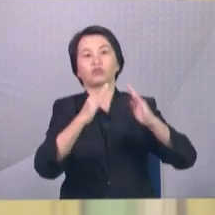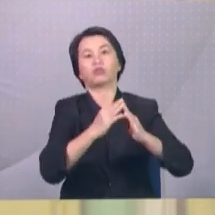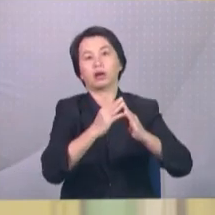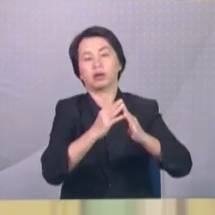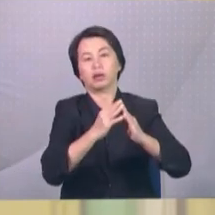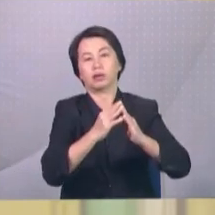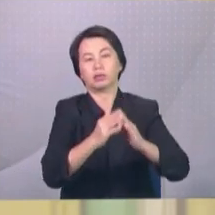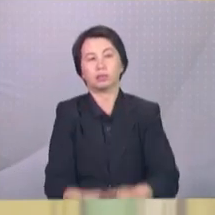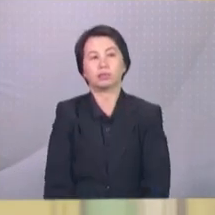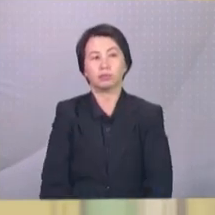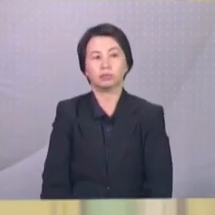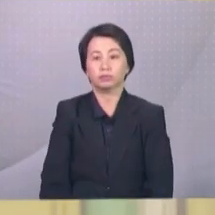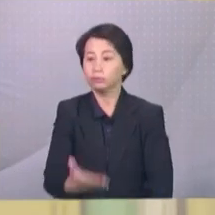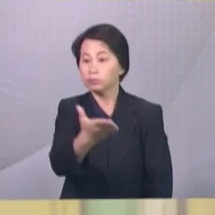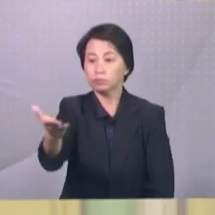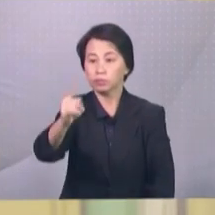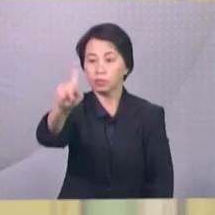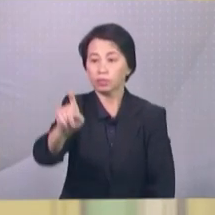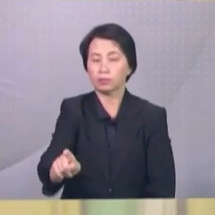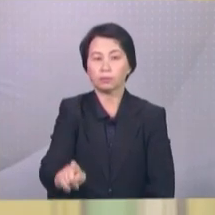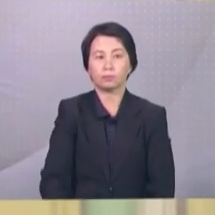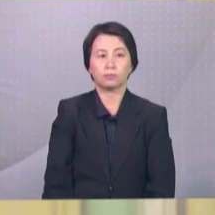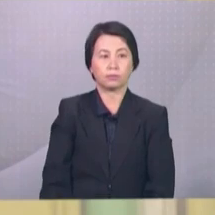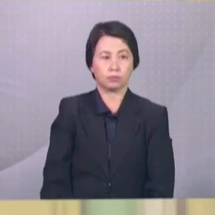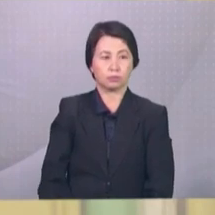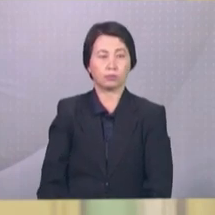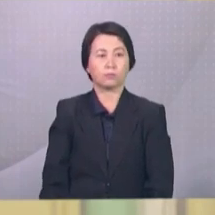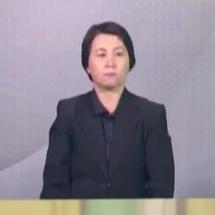rumah. Ada lagi? Silakan. Ya.